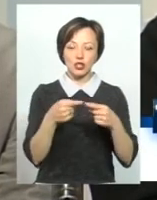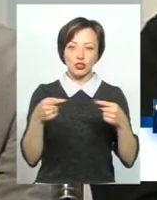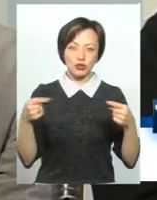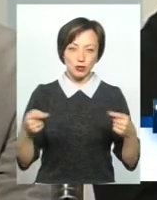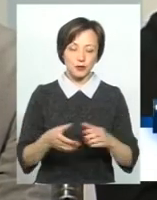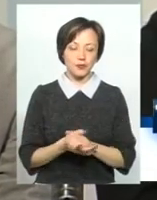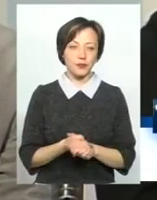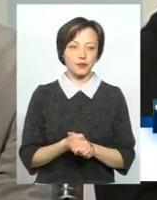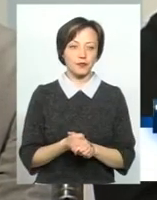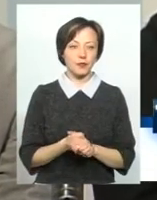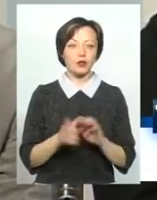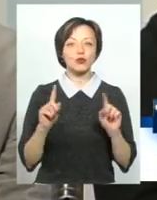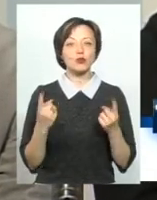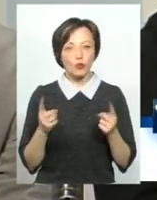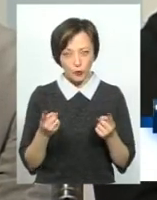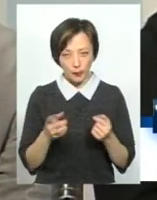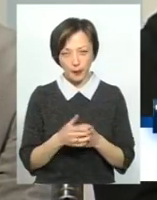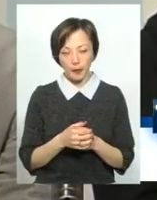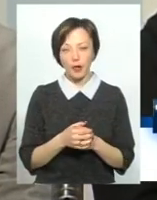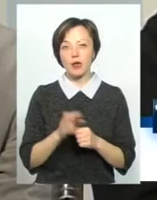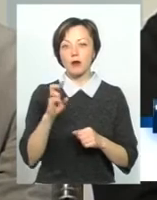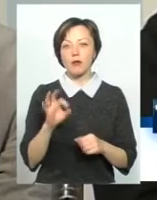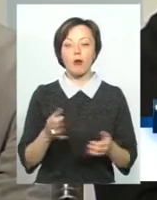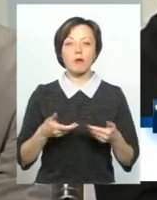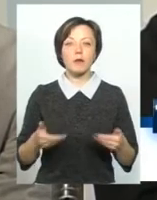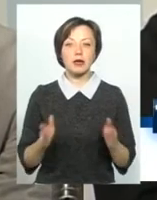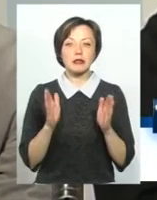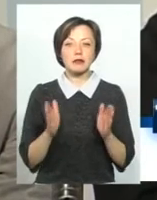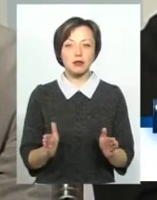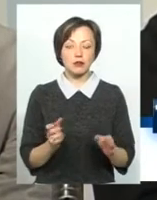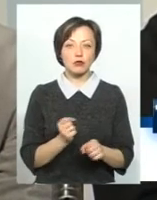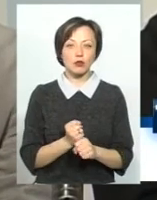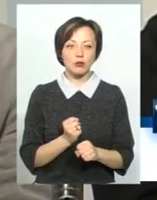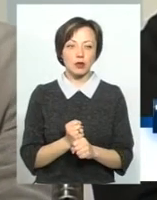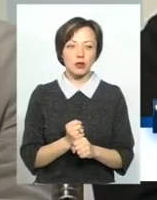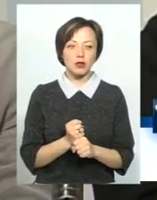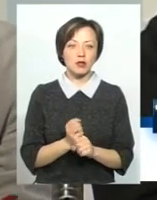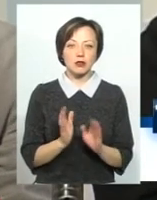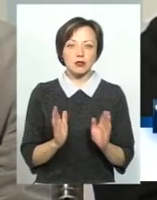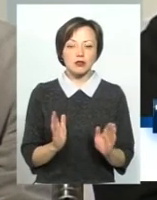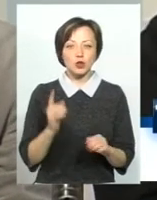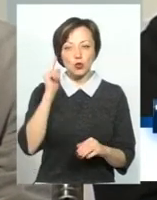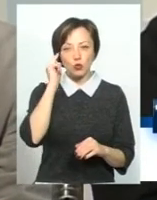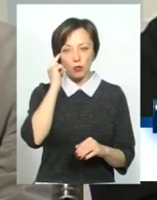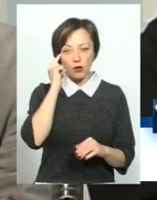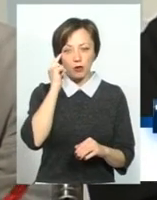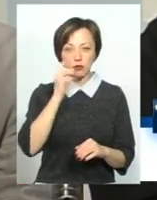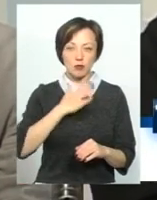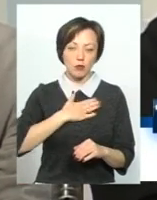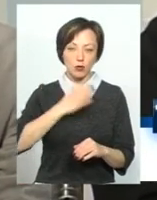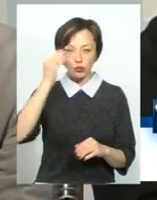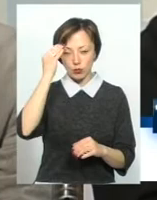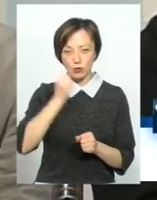студій. Чому? Бо ми тільки зробили, навіть не зробили, а думаємо, на мою